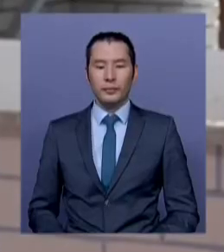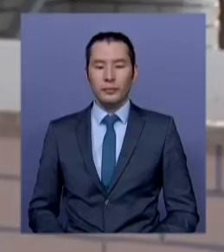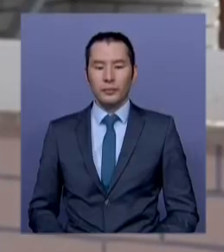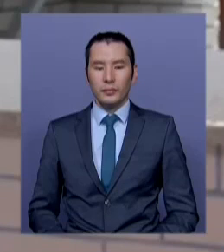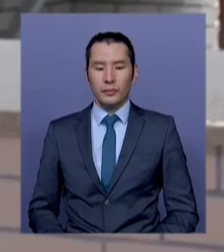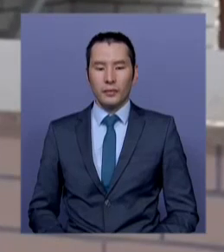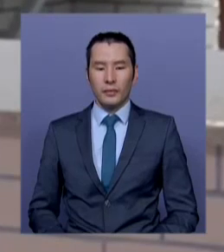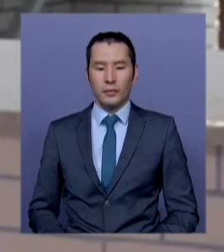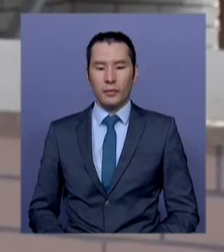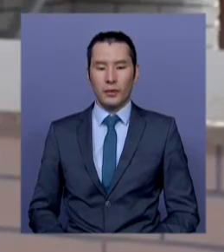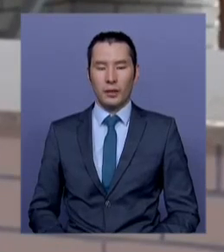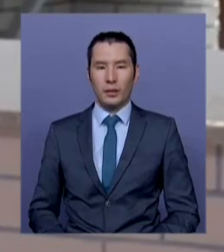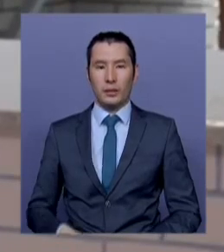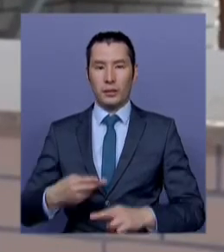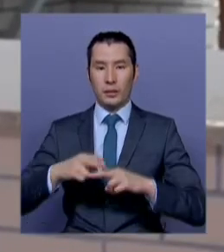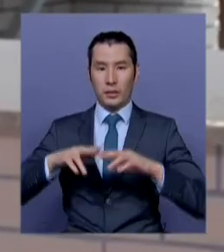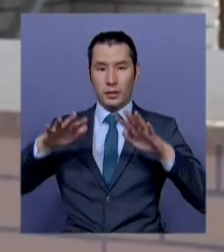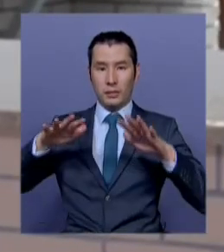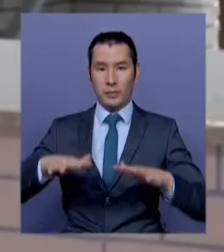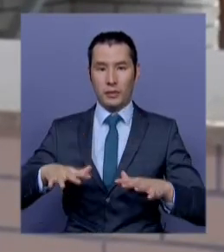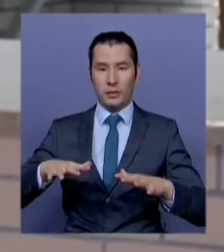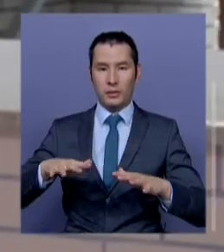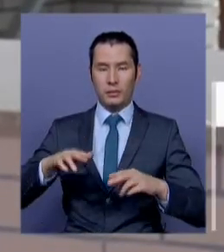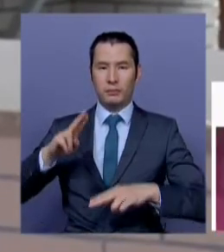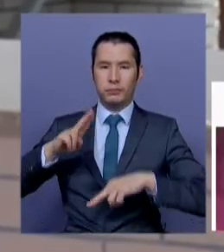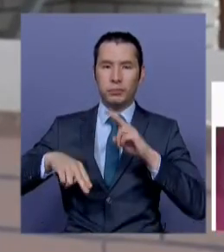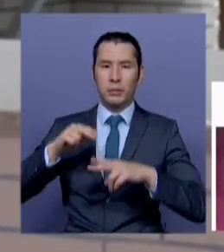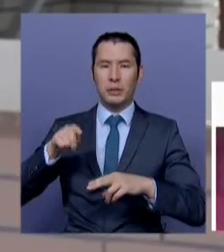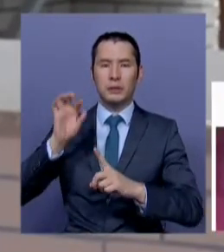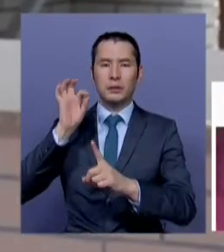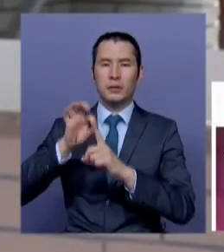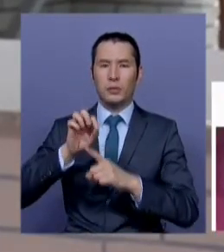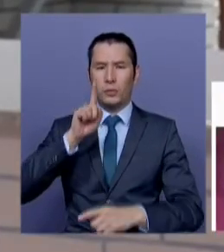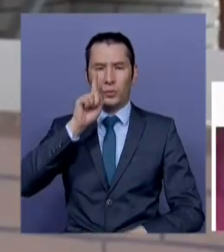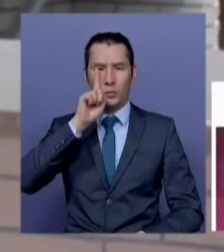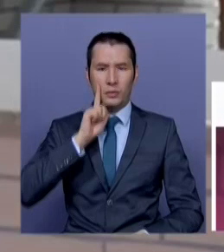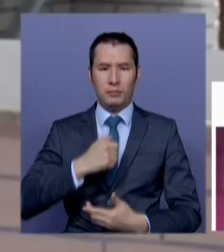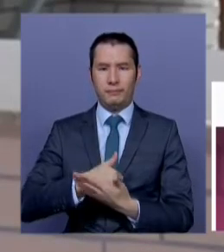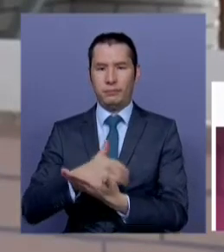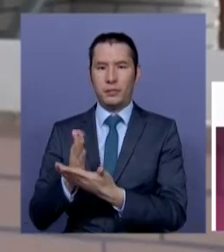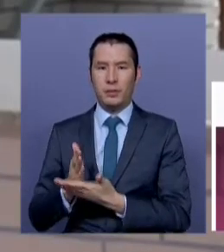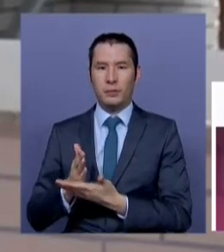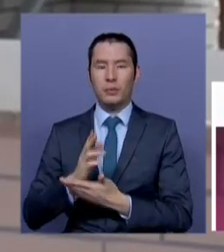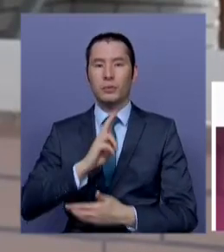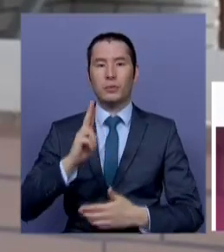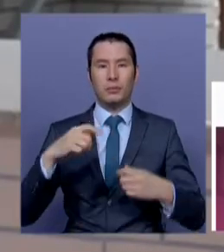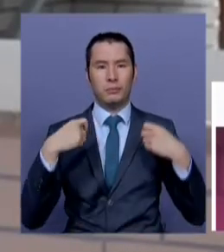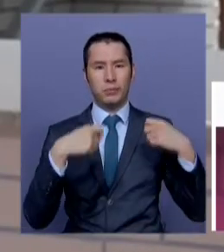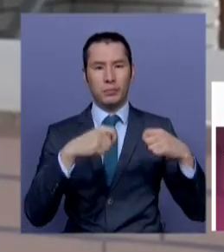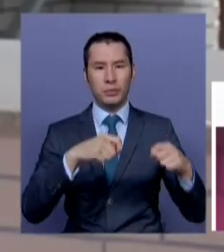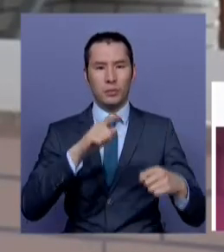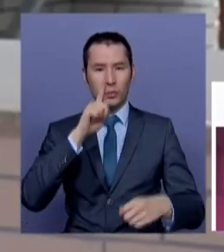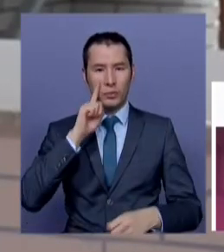Все сделано для удобств, как покупатель, так и арендаторов. Әмбебап сауда кешенінің заманой үлгіге ауыстықаны жалға алушылар, сатушылар